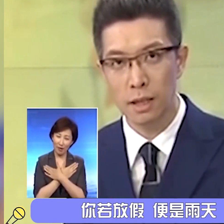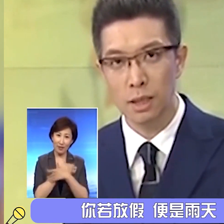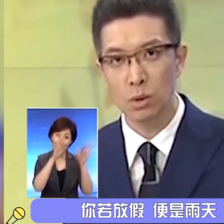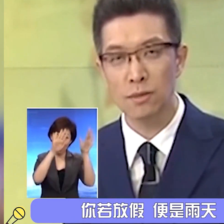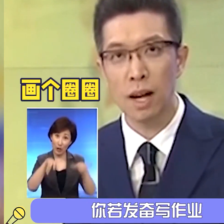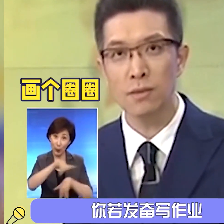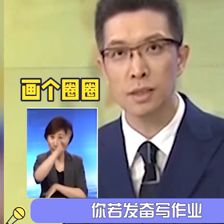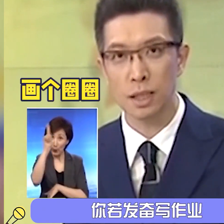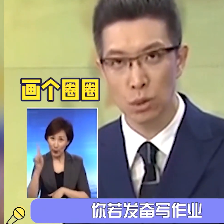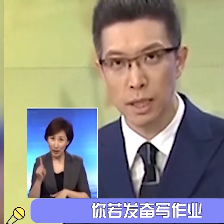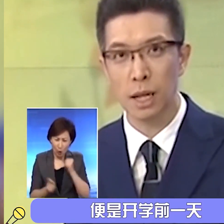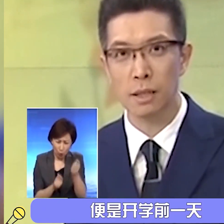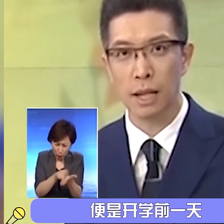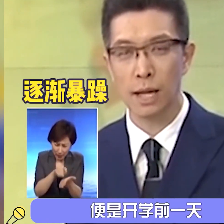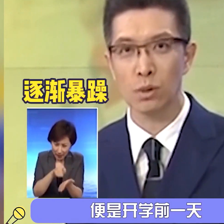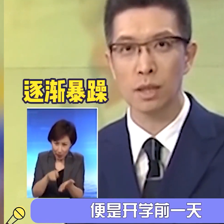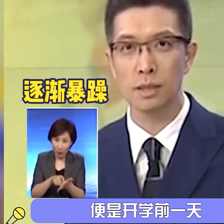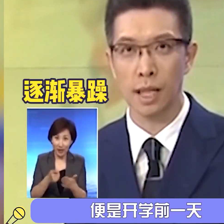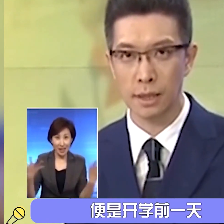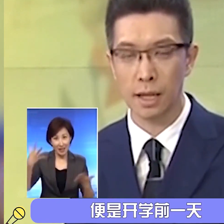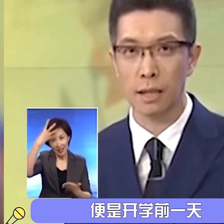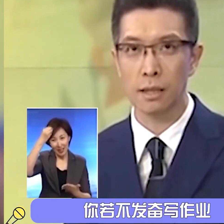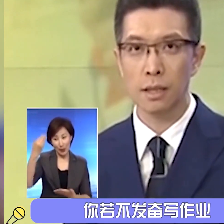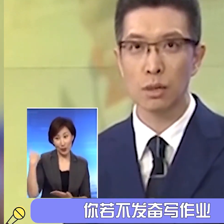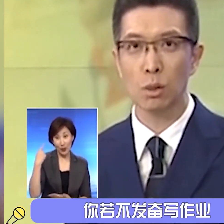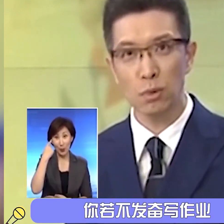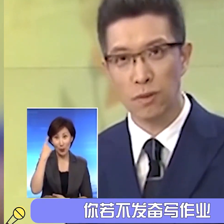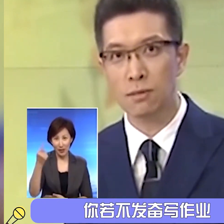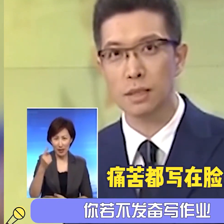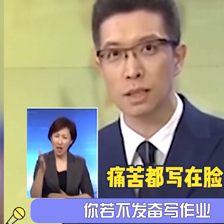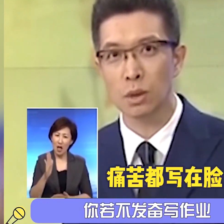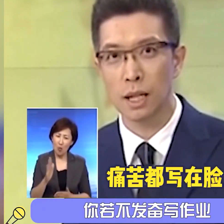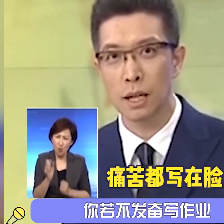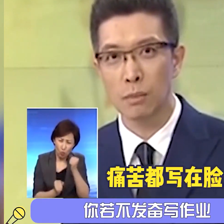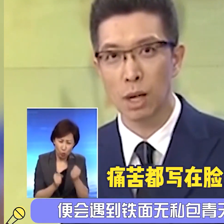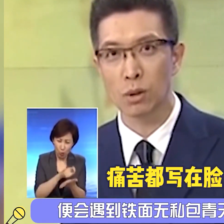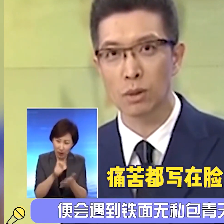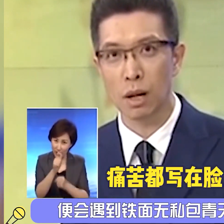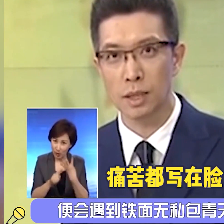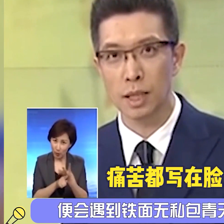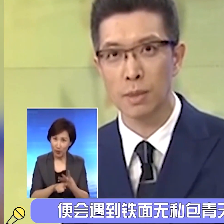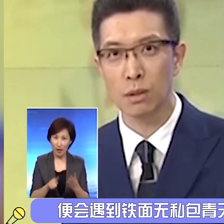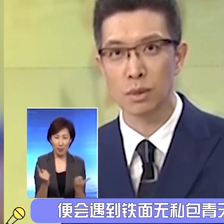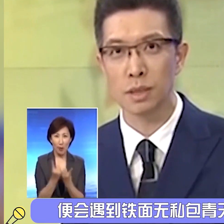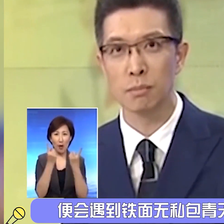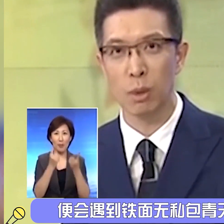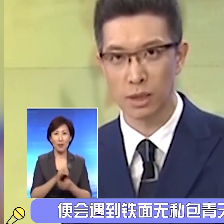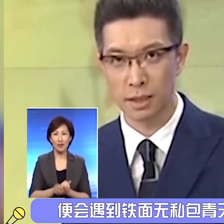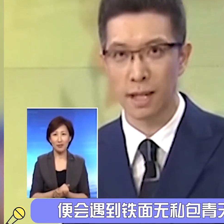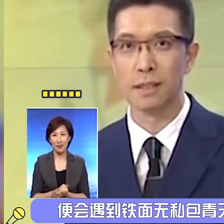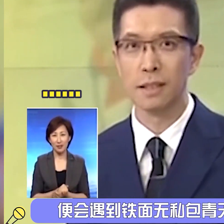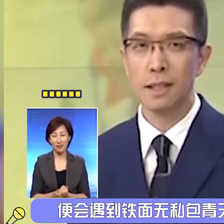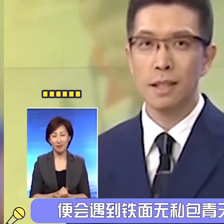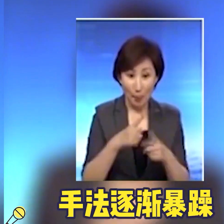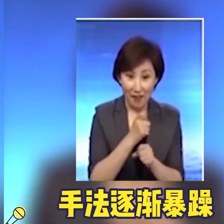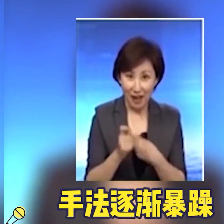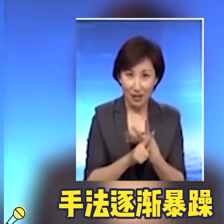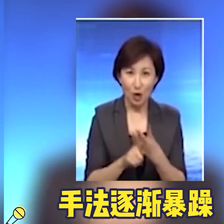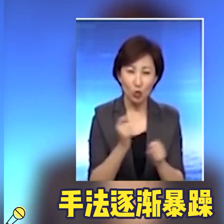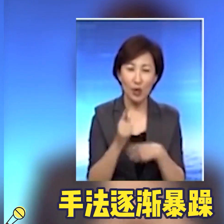是雨天你若发布起作业便是开学前一天你若不发布起作业便会遇到铁面无私包晴天